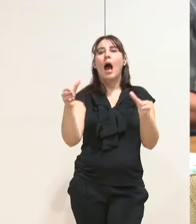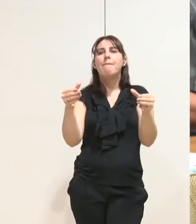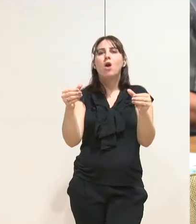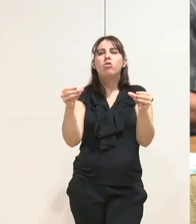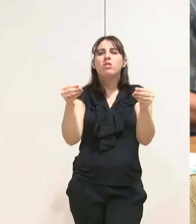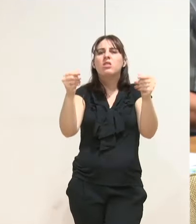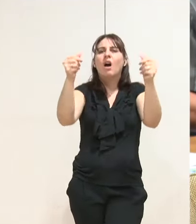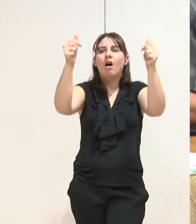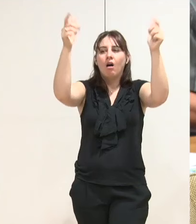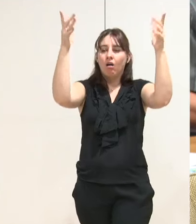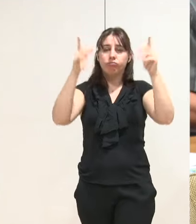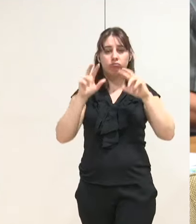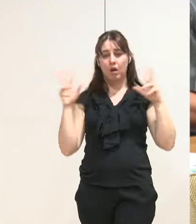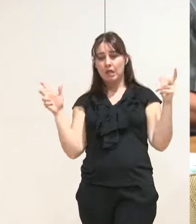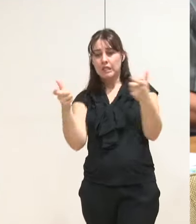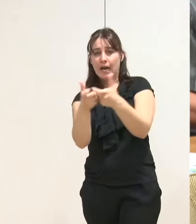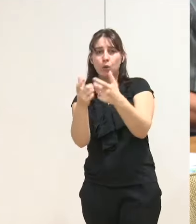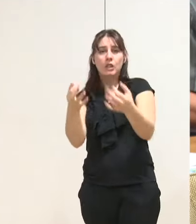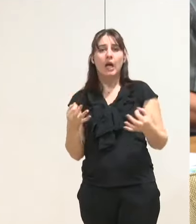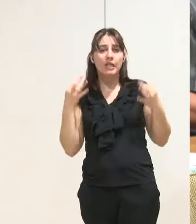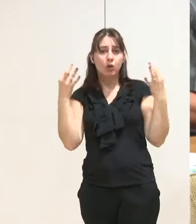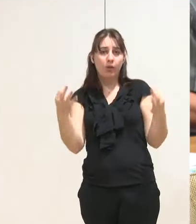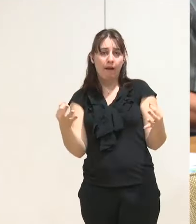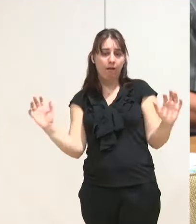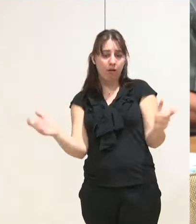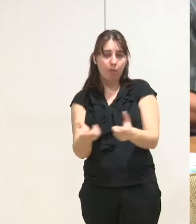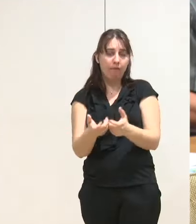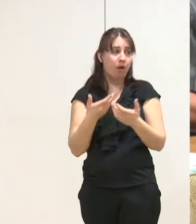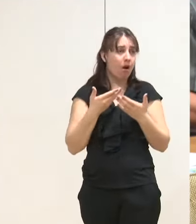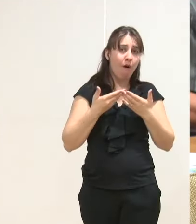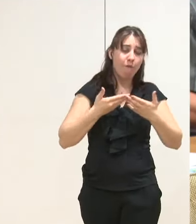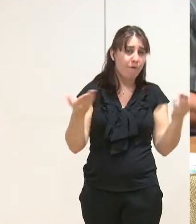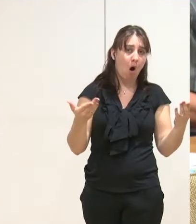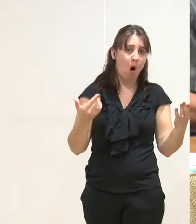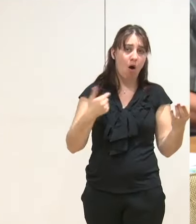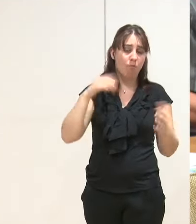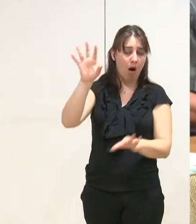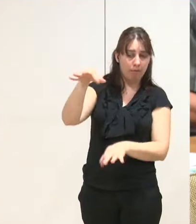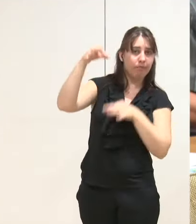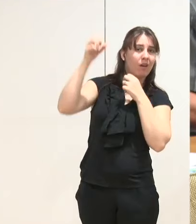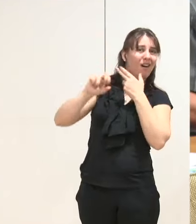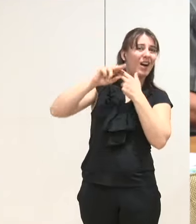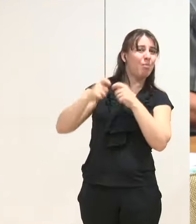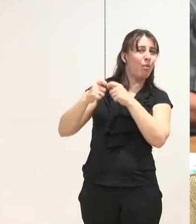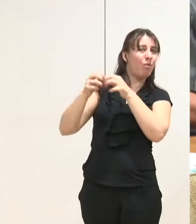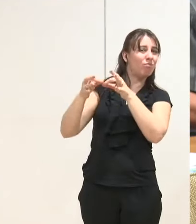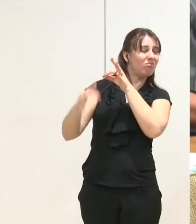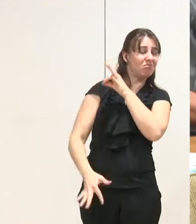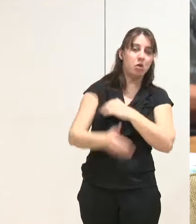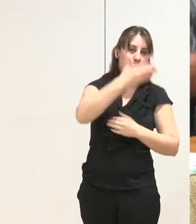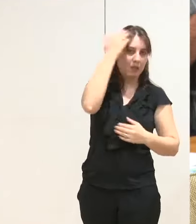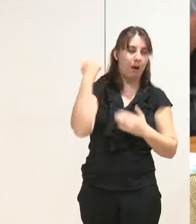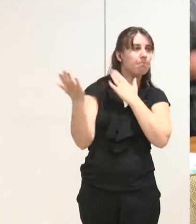amiante traditionnel et je je vous dis très sincèrement je n'ai pas le la réponse on m'a pas